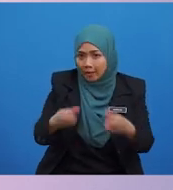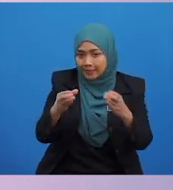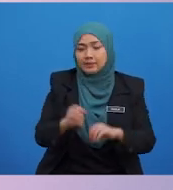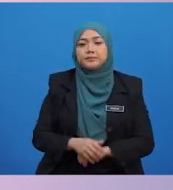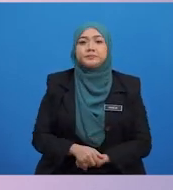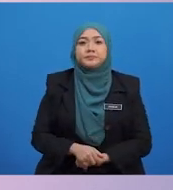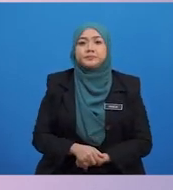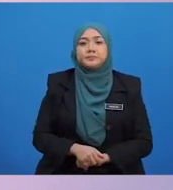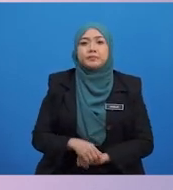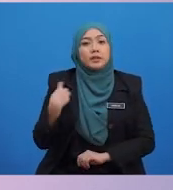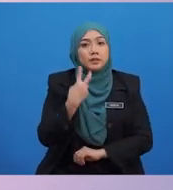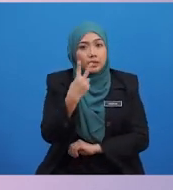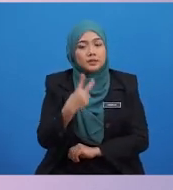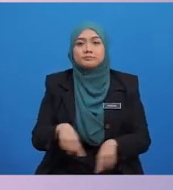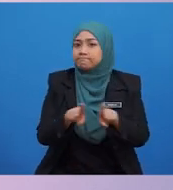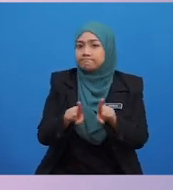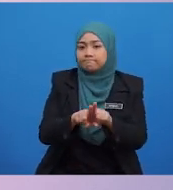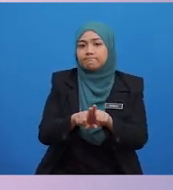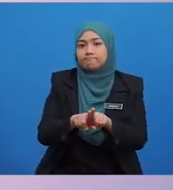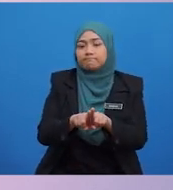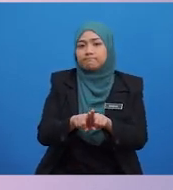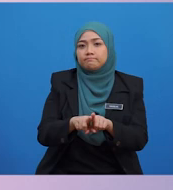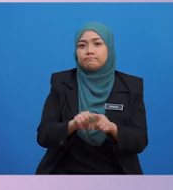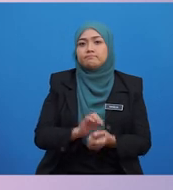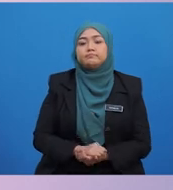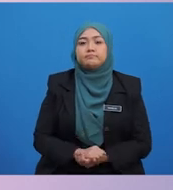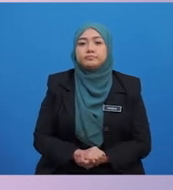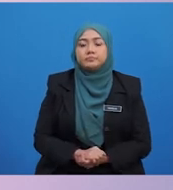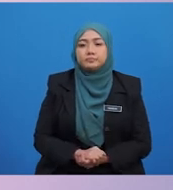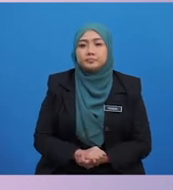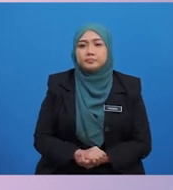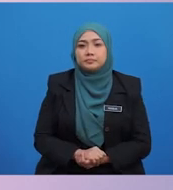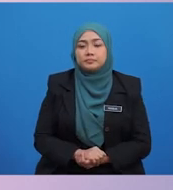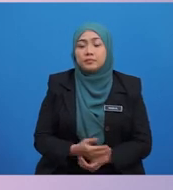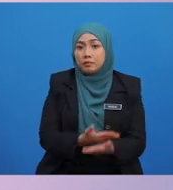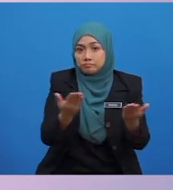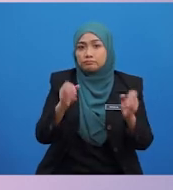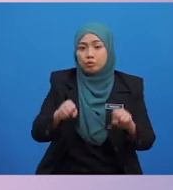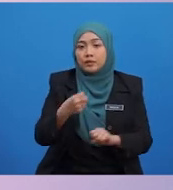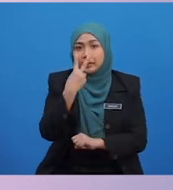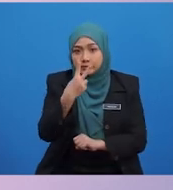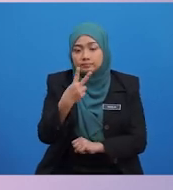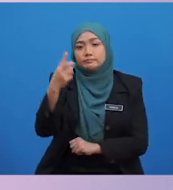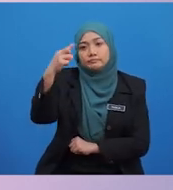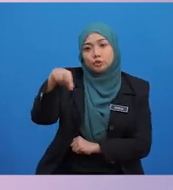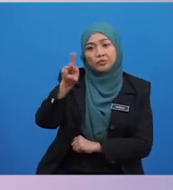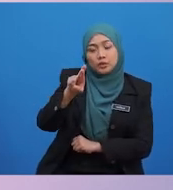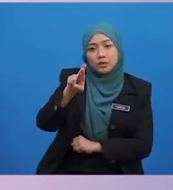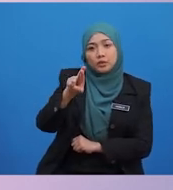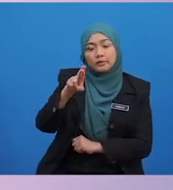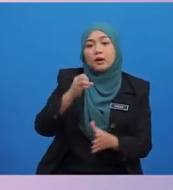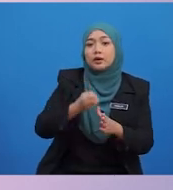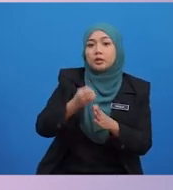lihat simulasi Jojo bra yang berikut Kamu boleh impas qqwweerr atau layari